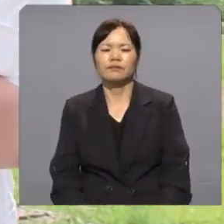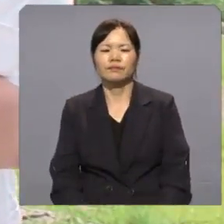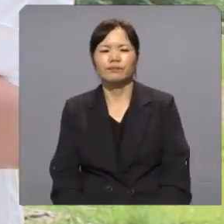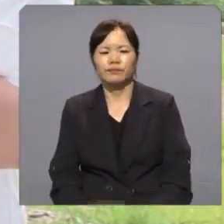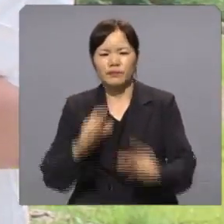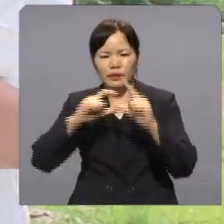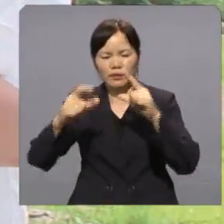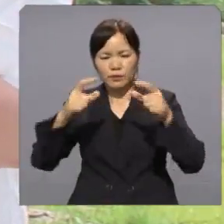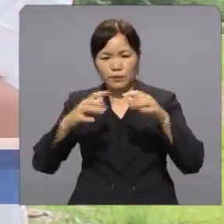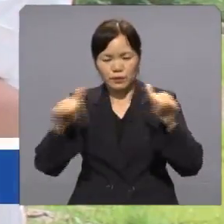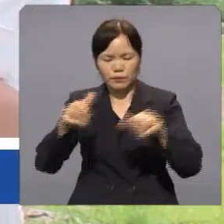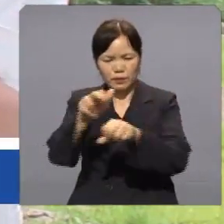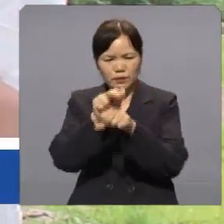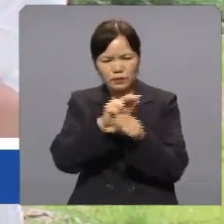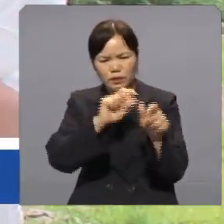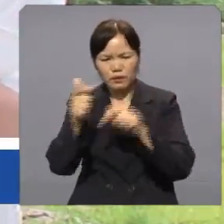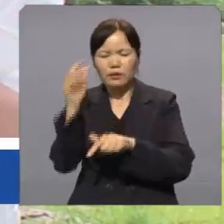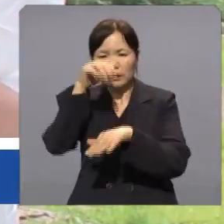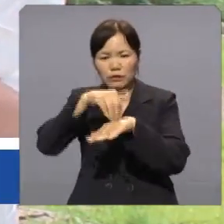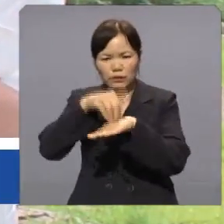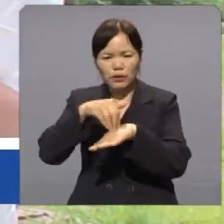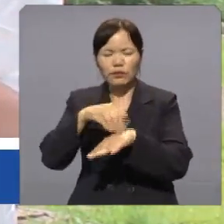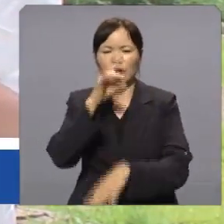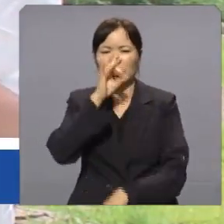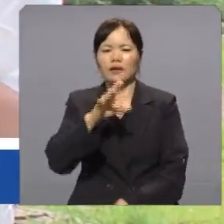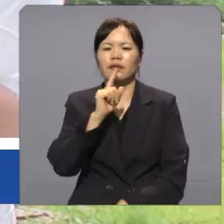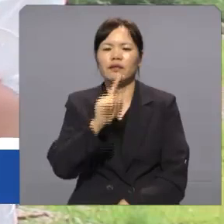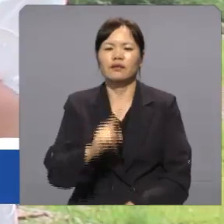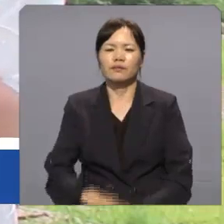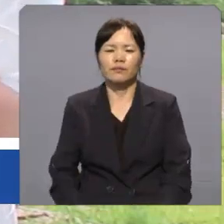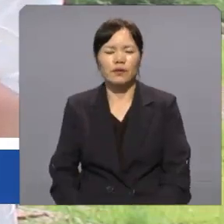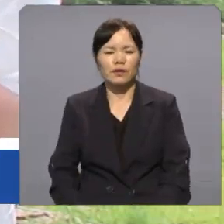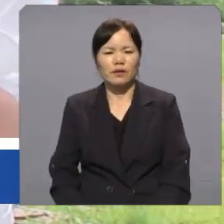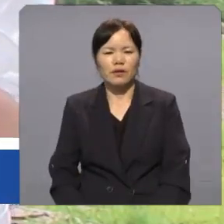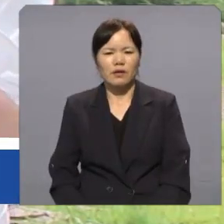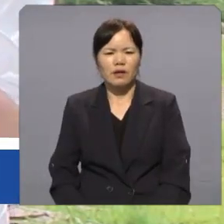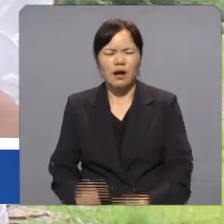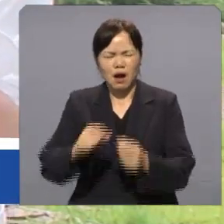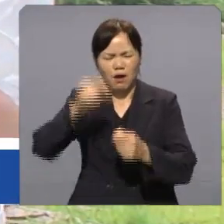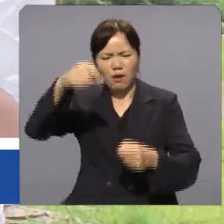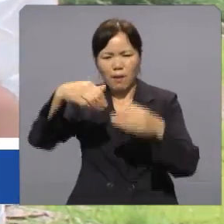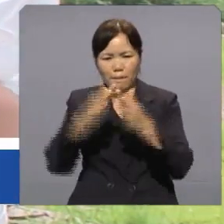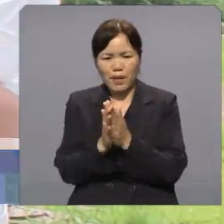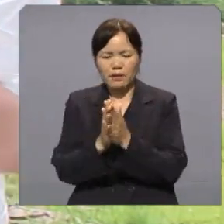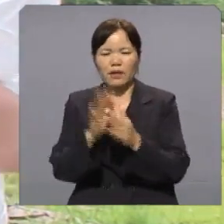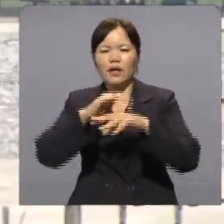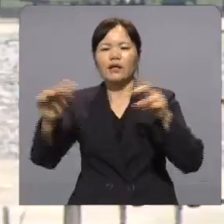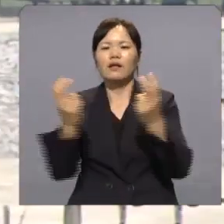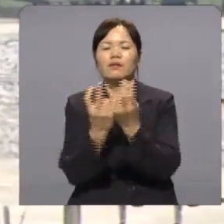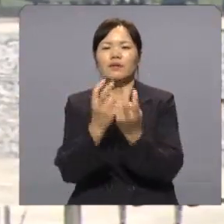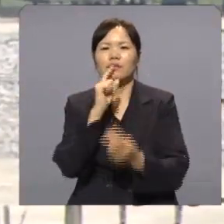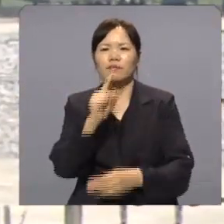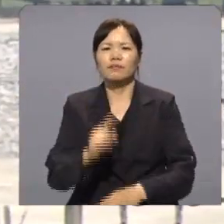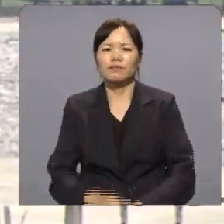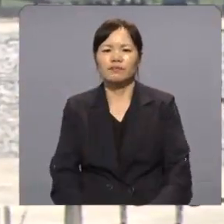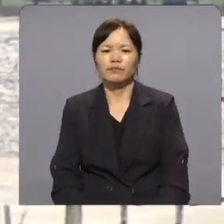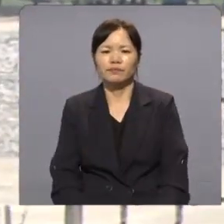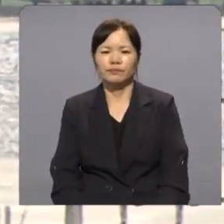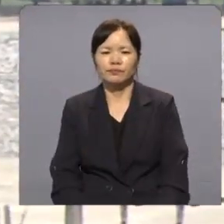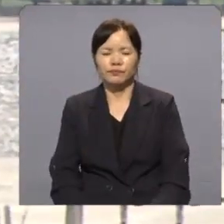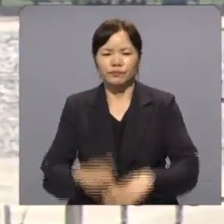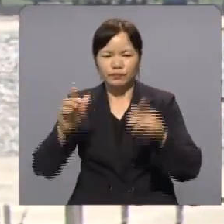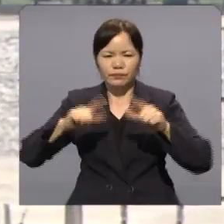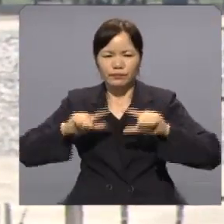일부 주민은 전차와 야포 사격도 안 된다고 주장합니다. 영구적인 폐쇄만이 해결책이라는 겁니다.